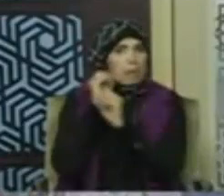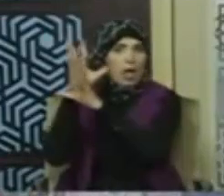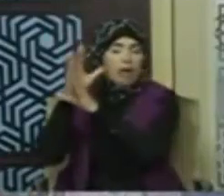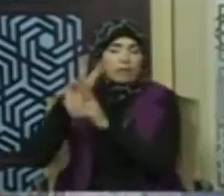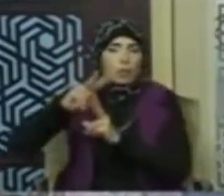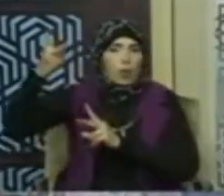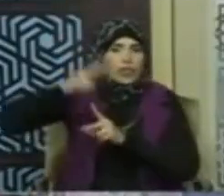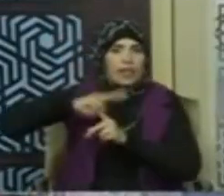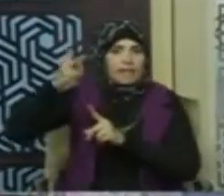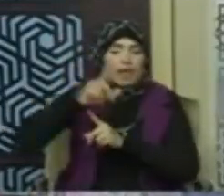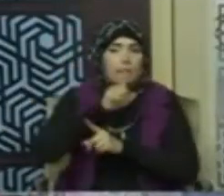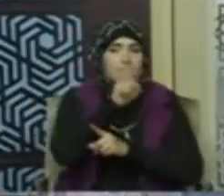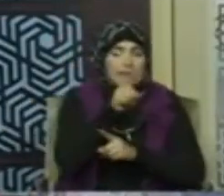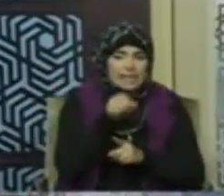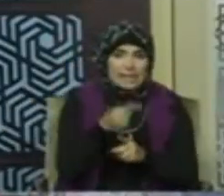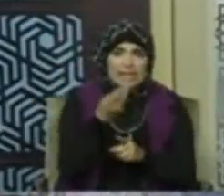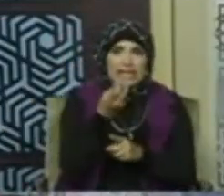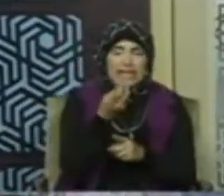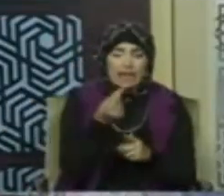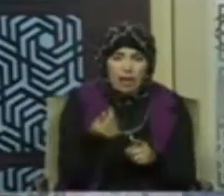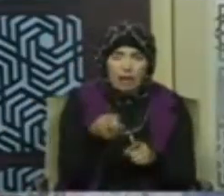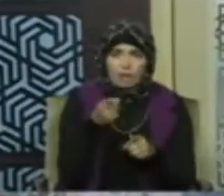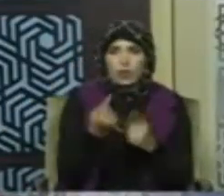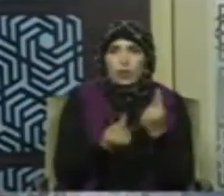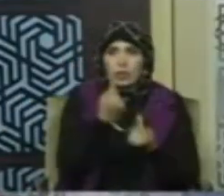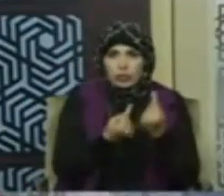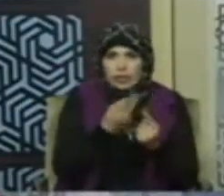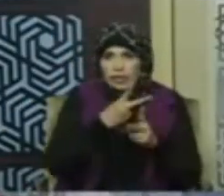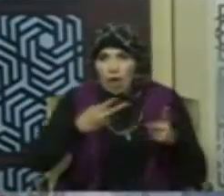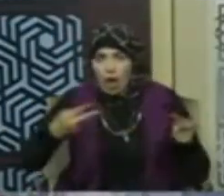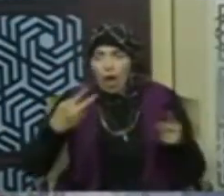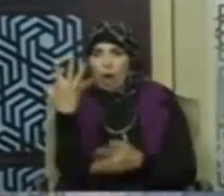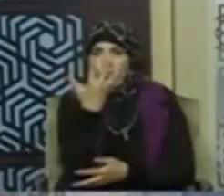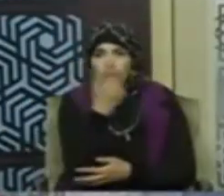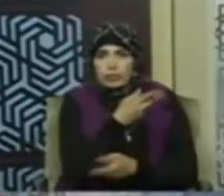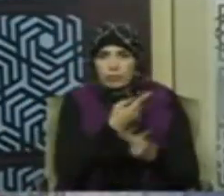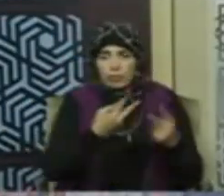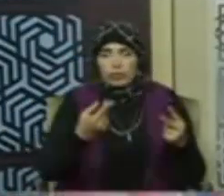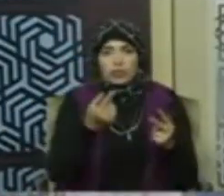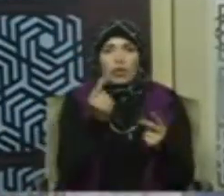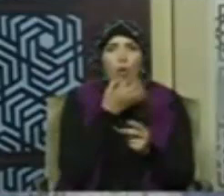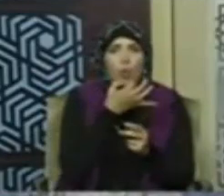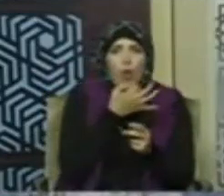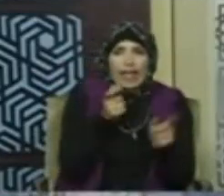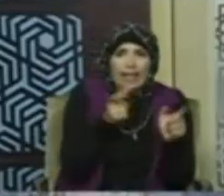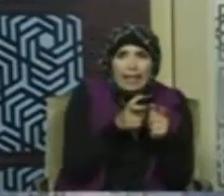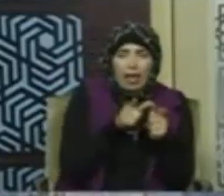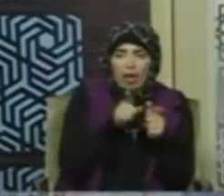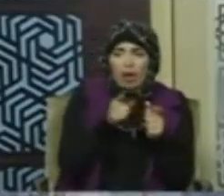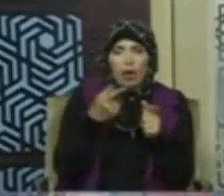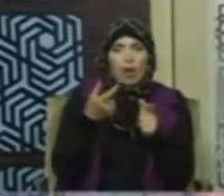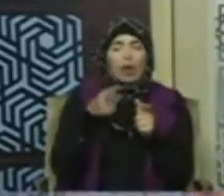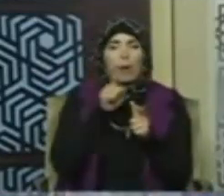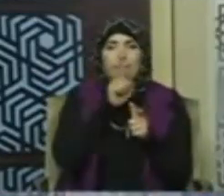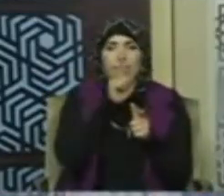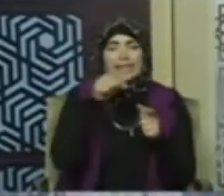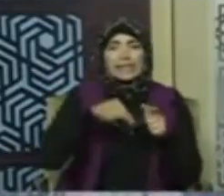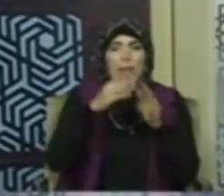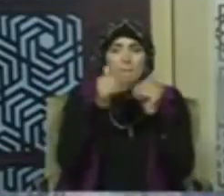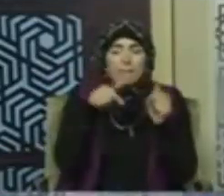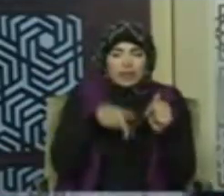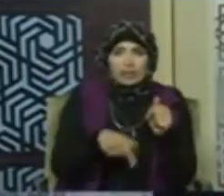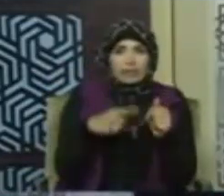تكون الموارد محدودة والإمكانات محدودة وربما تكون مرحلة انتقالية، عند هذا حكم ليس نصا